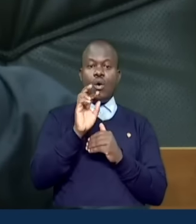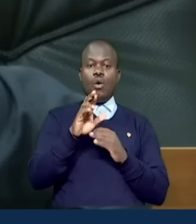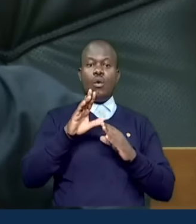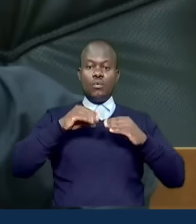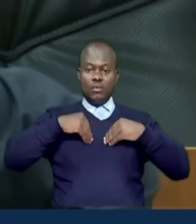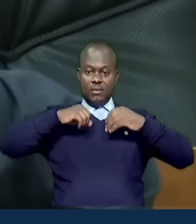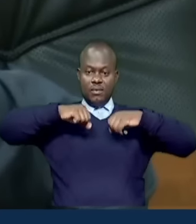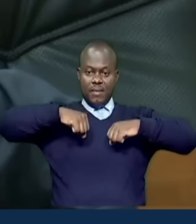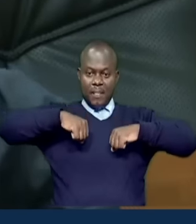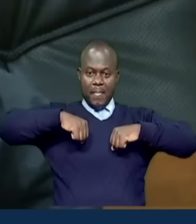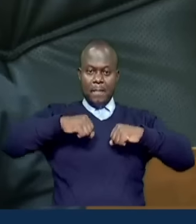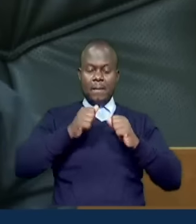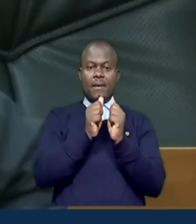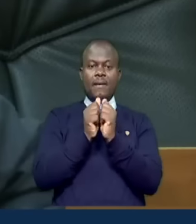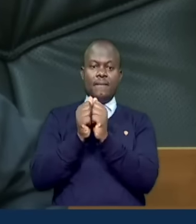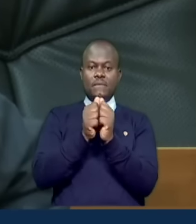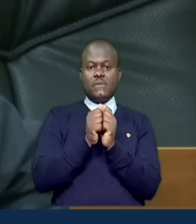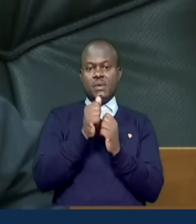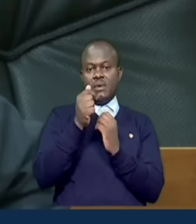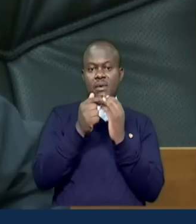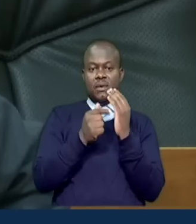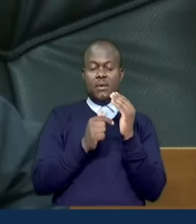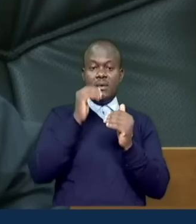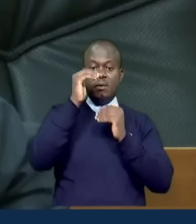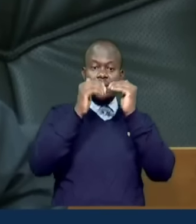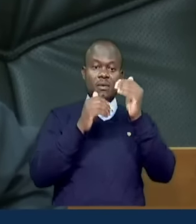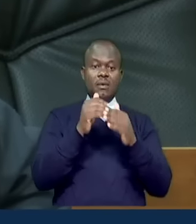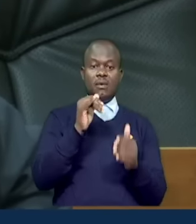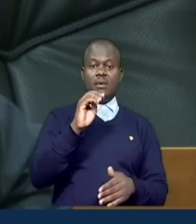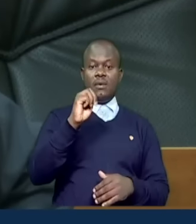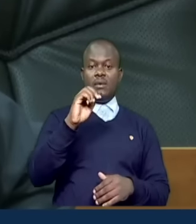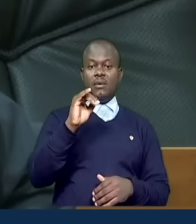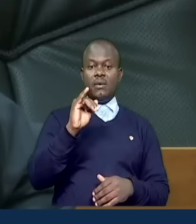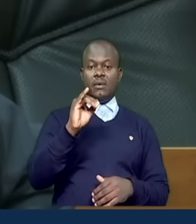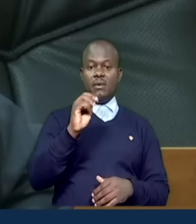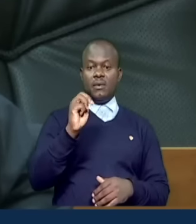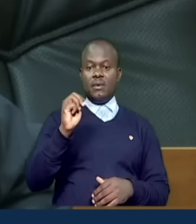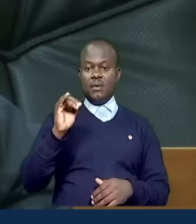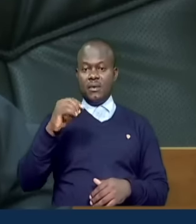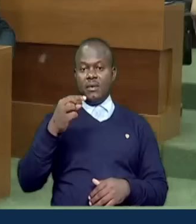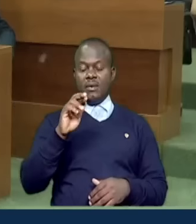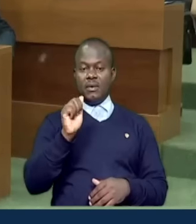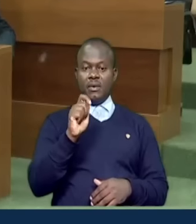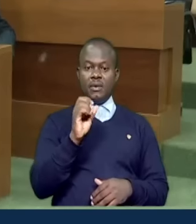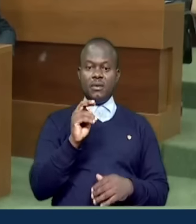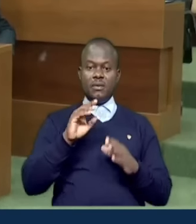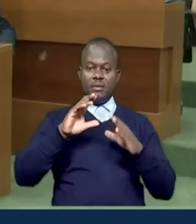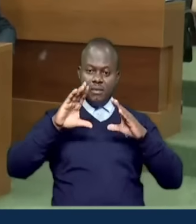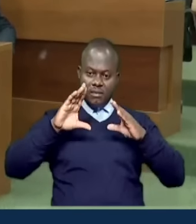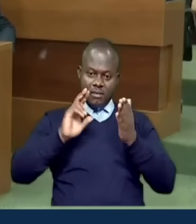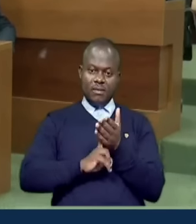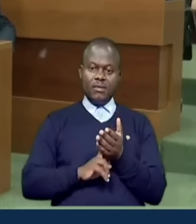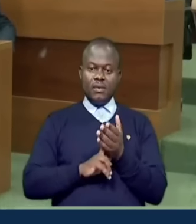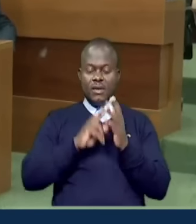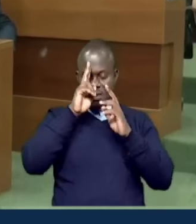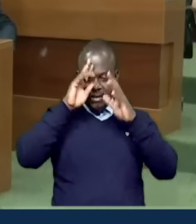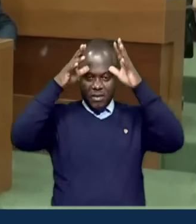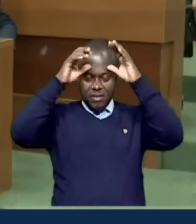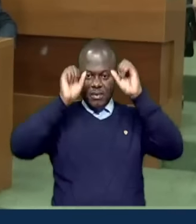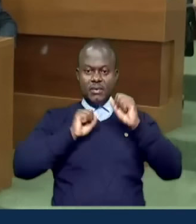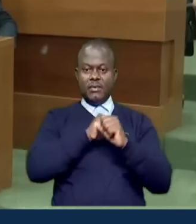rukemeranya nibyo urwego rwa immigration rwemeje nyakwa president wa sena